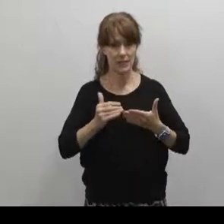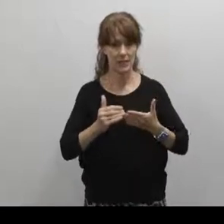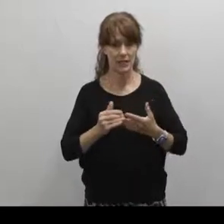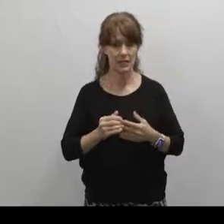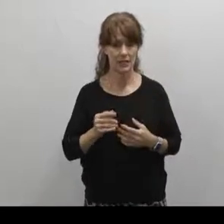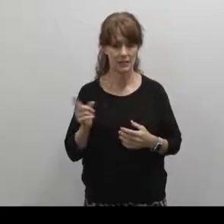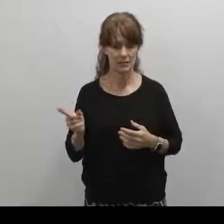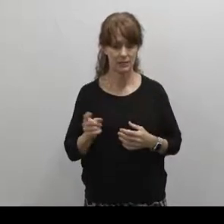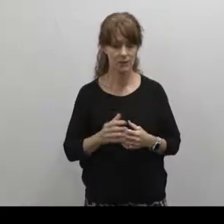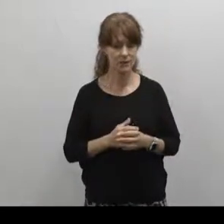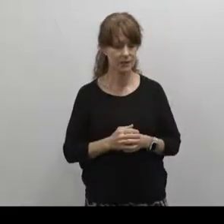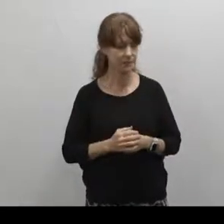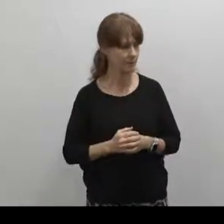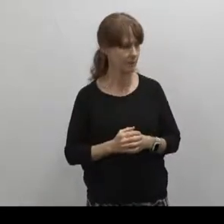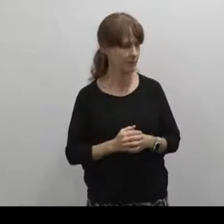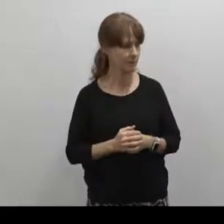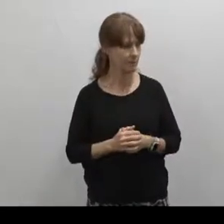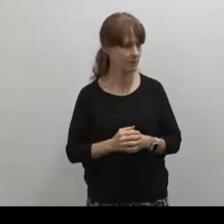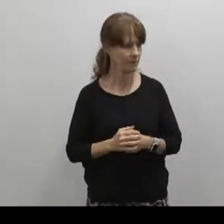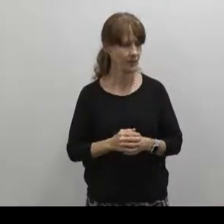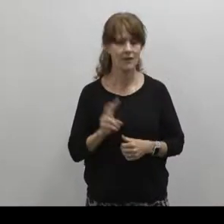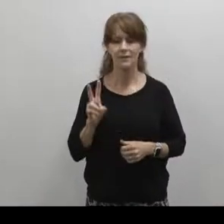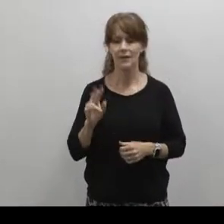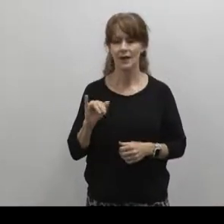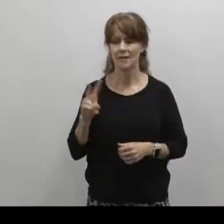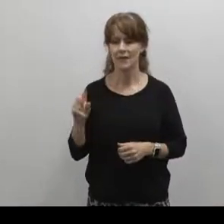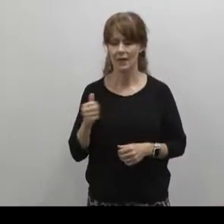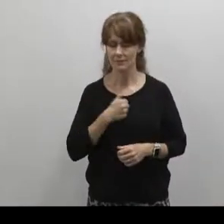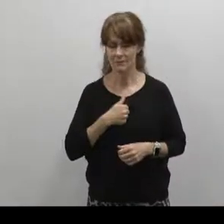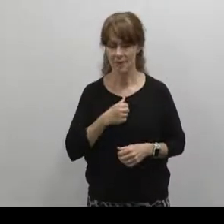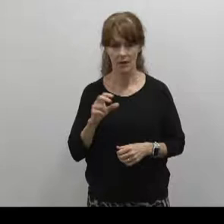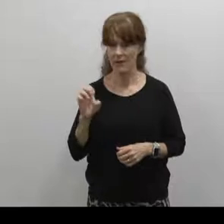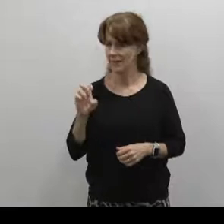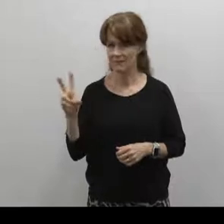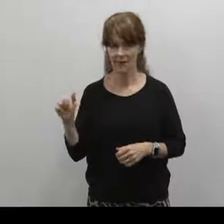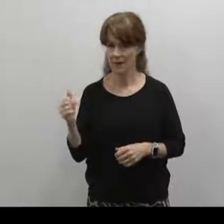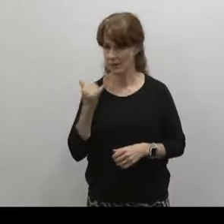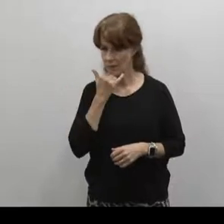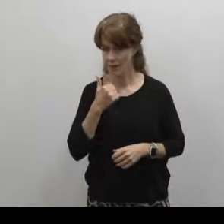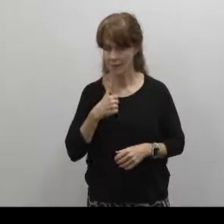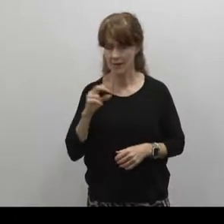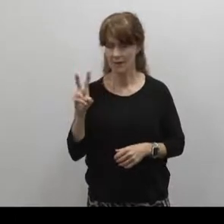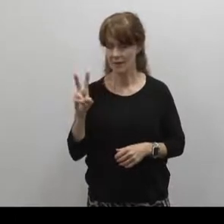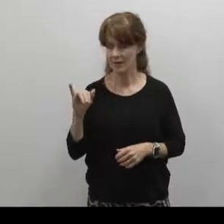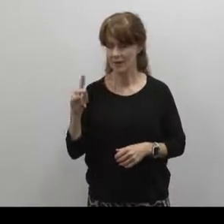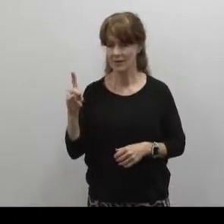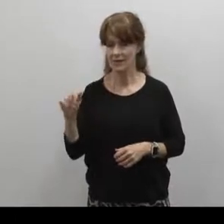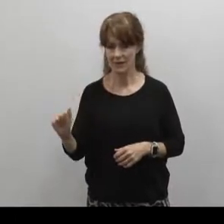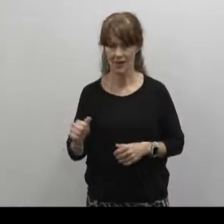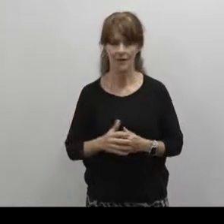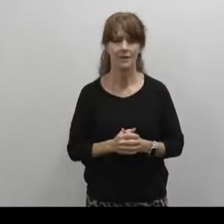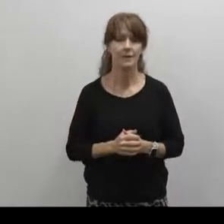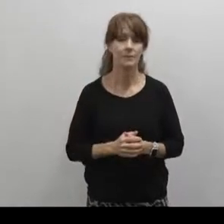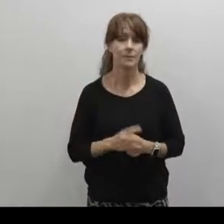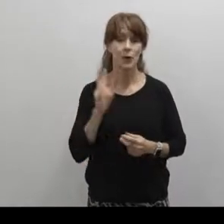chọn all từ nút chip xe cô đã bay sống khăn nó cứ